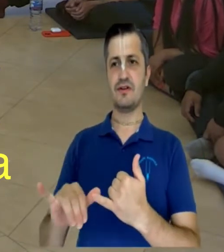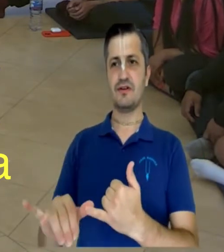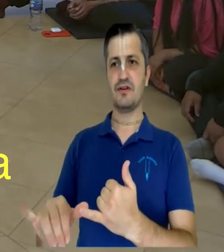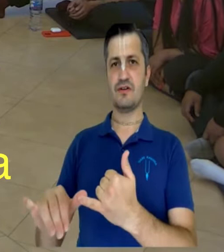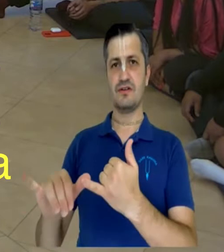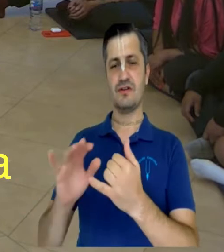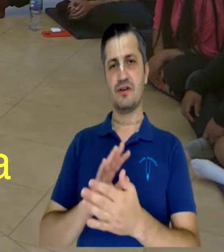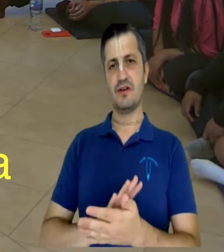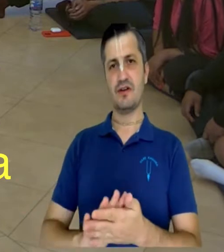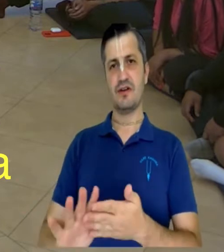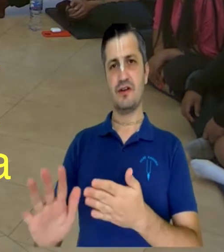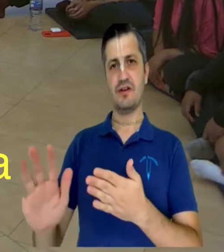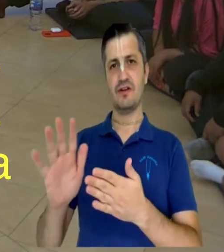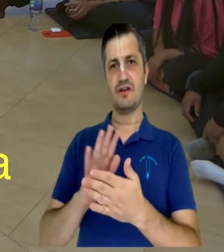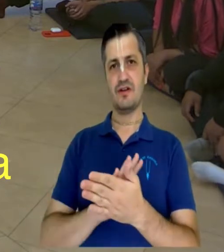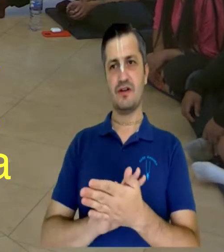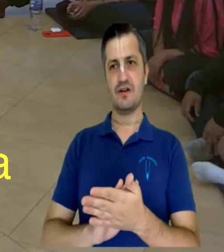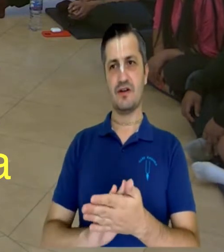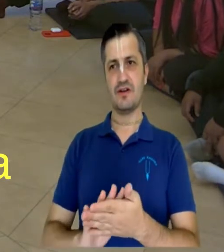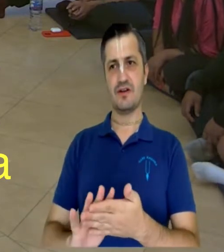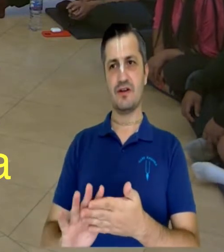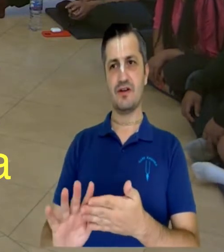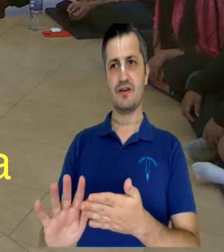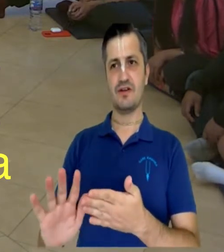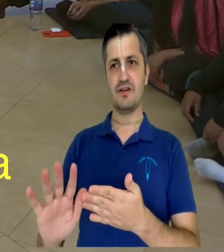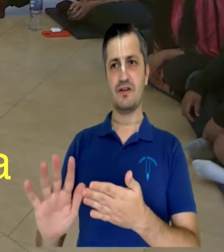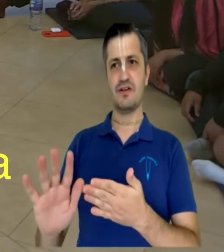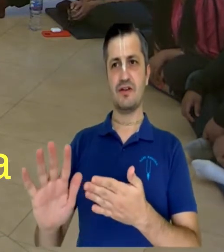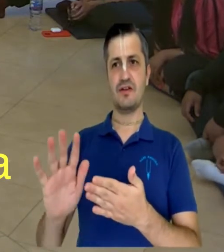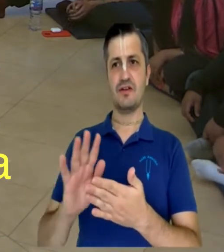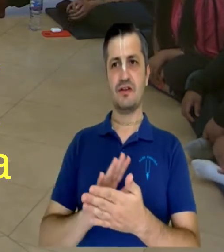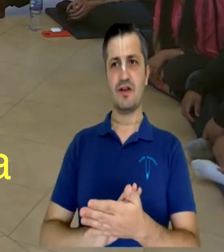Krishna Krishna, Hare Hare,